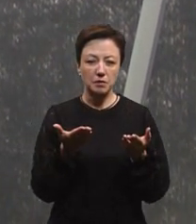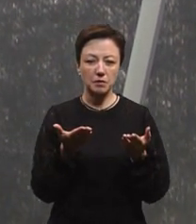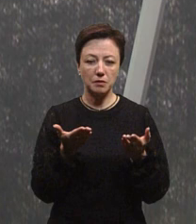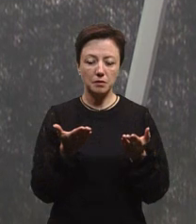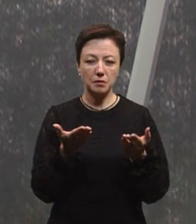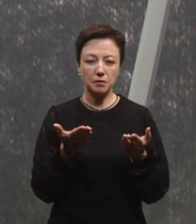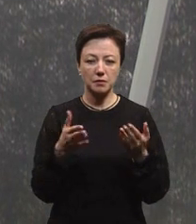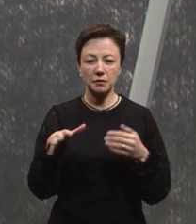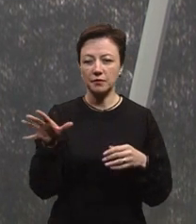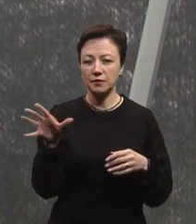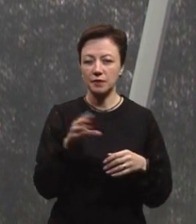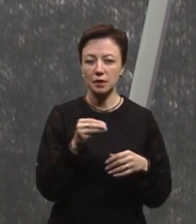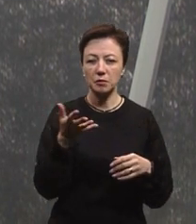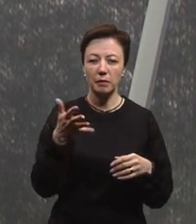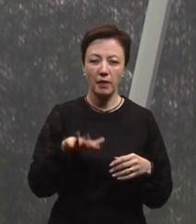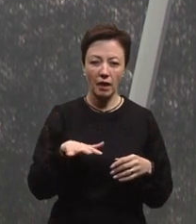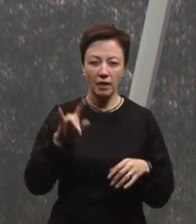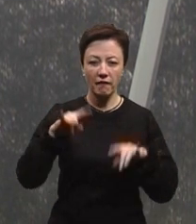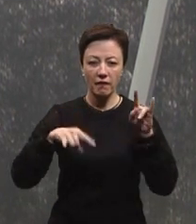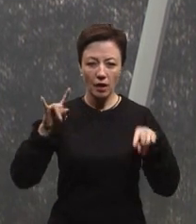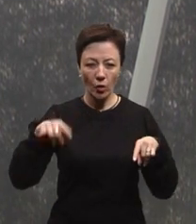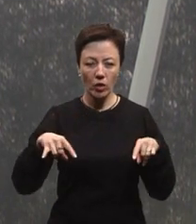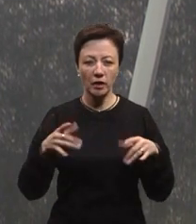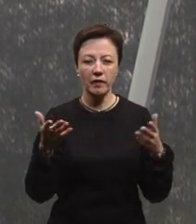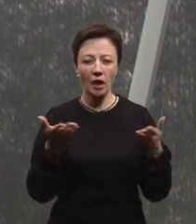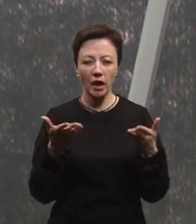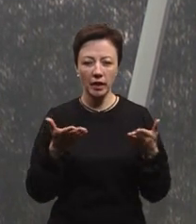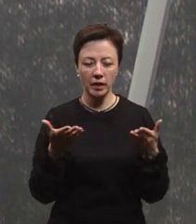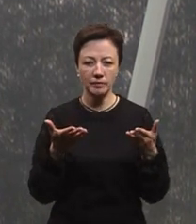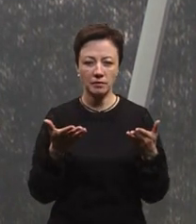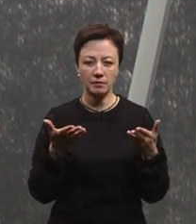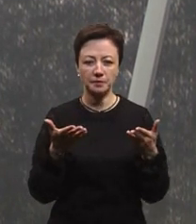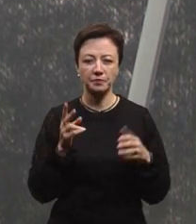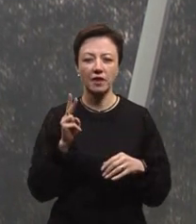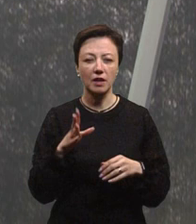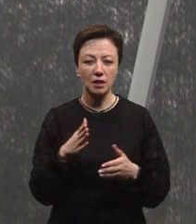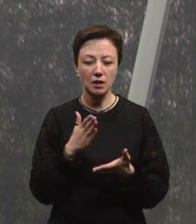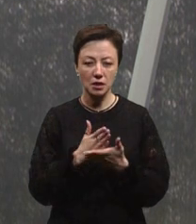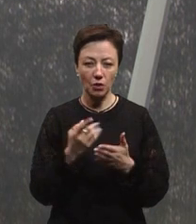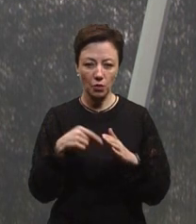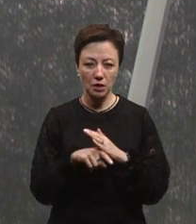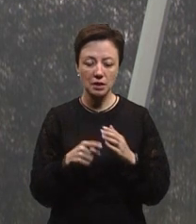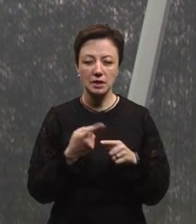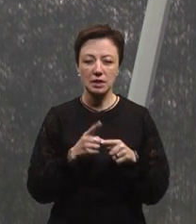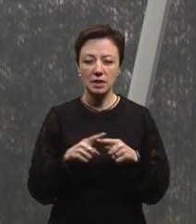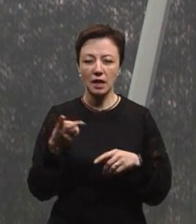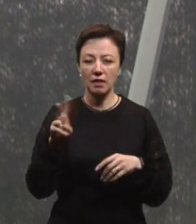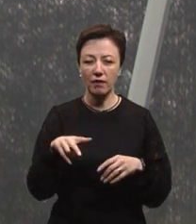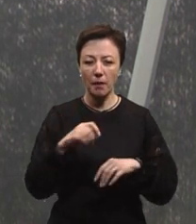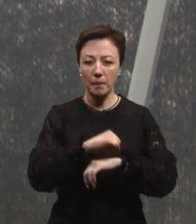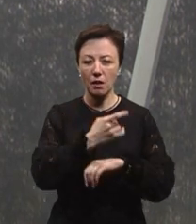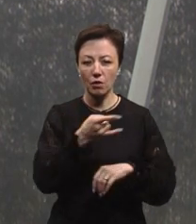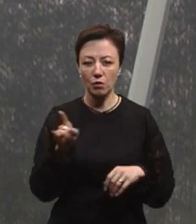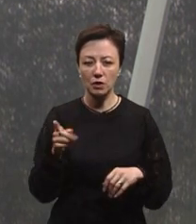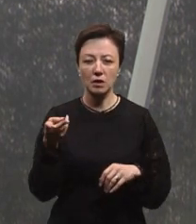всі 5 вікон в які в квартирі знаходяться Тобто це дві лоджі